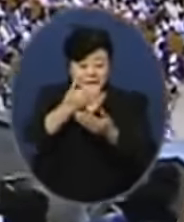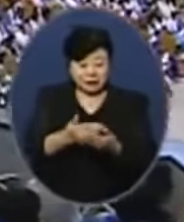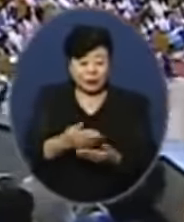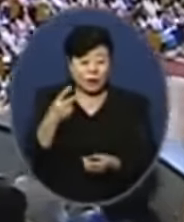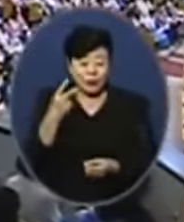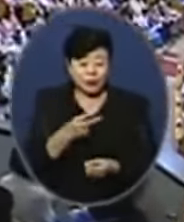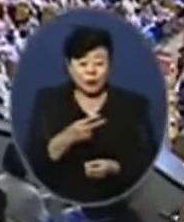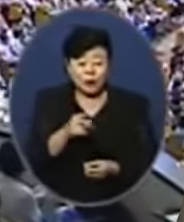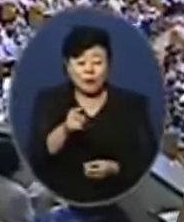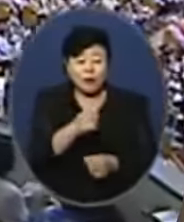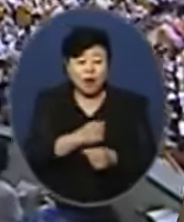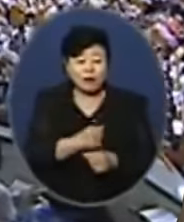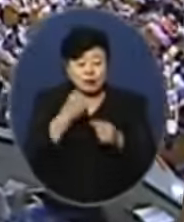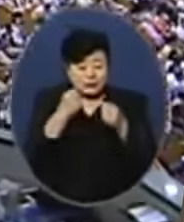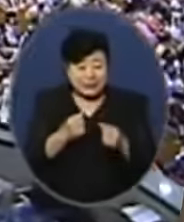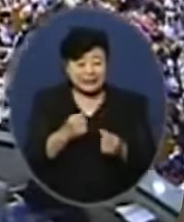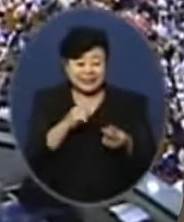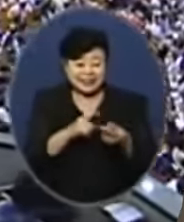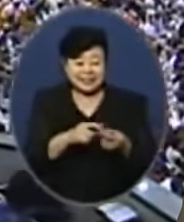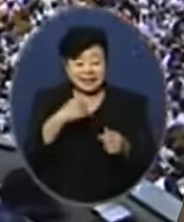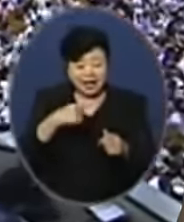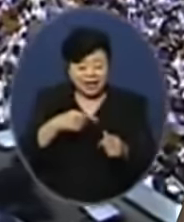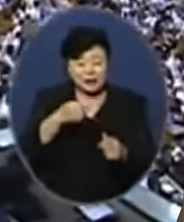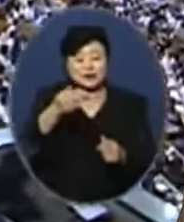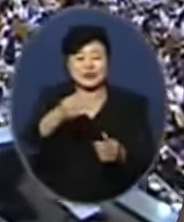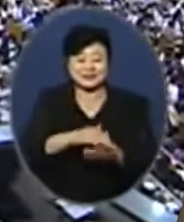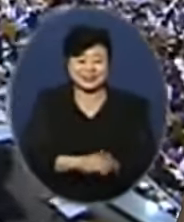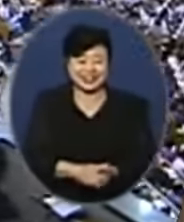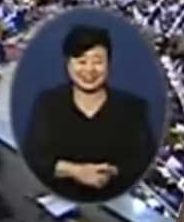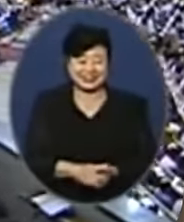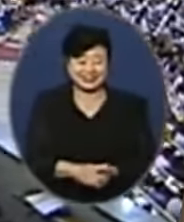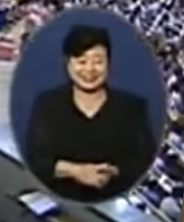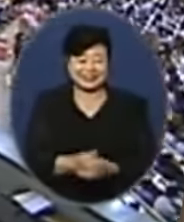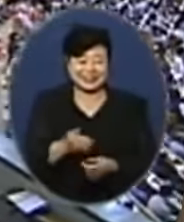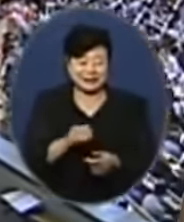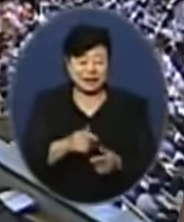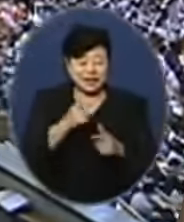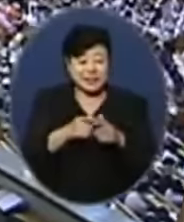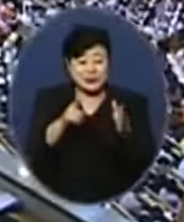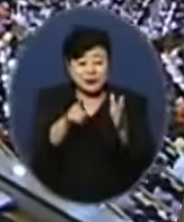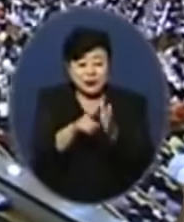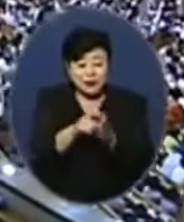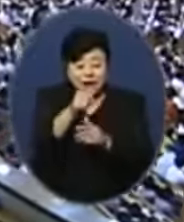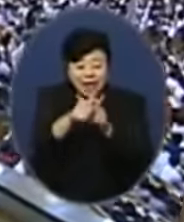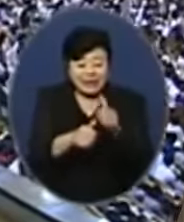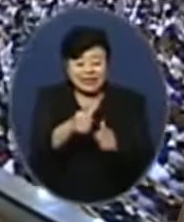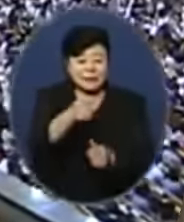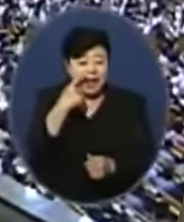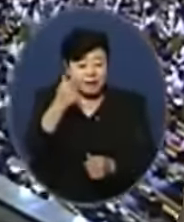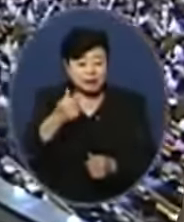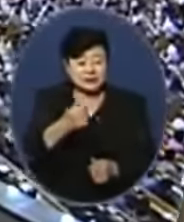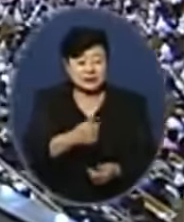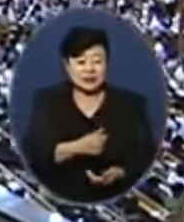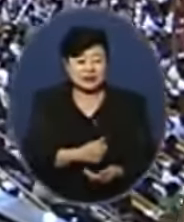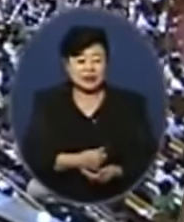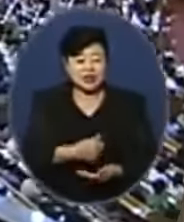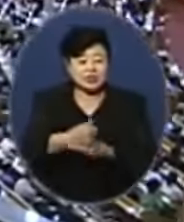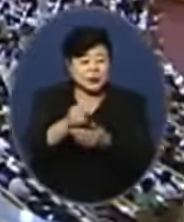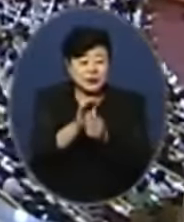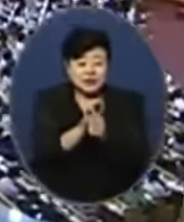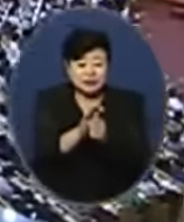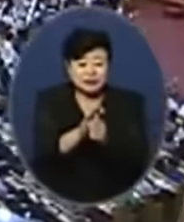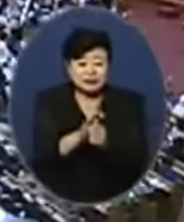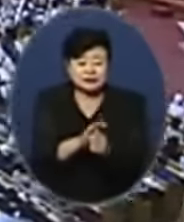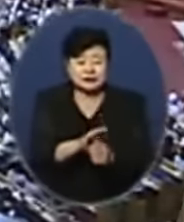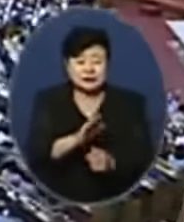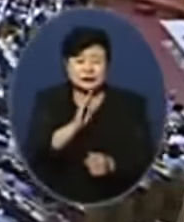아니라 무엇을 하고 사는지를 가르쳐주고 있는 것입니다. 그러므로 예수 믿고 하나님을 아버지로 섬기는 것이